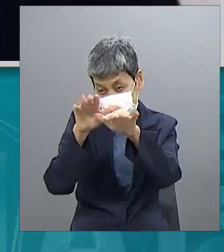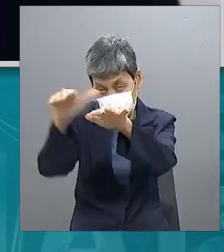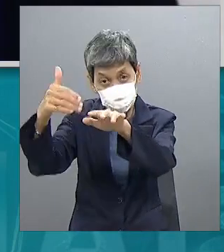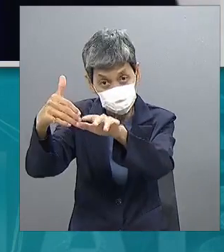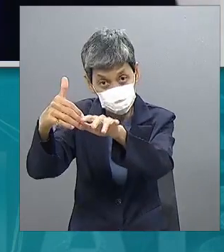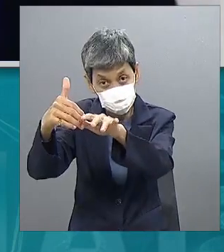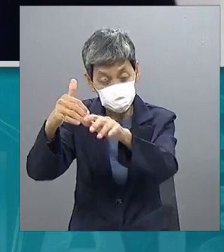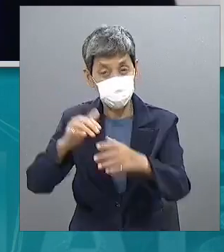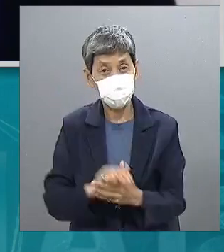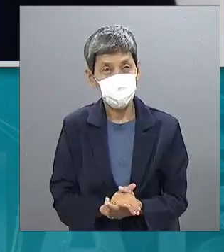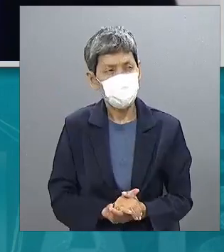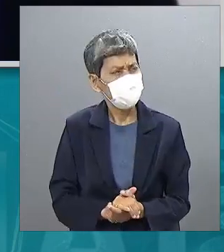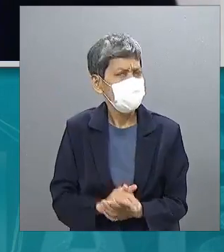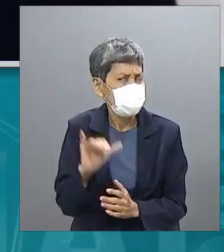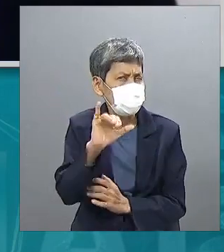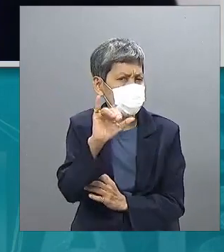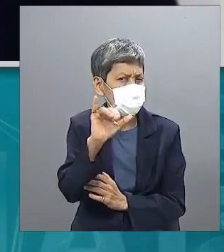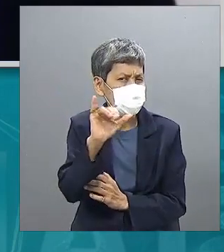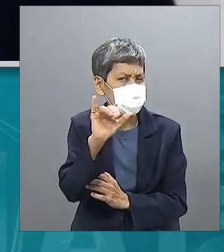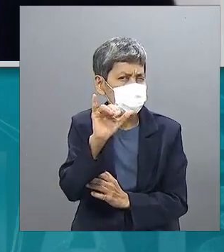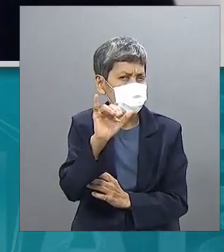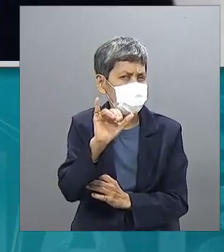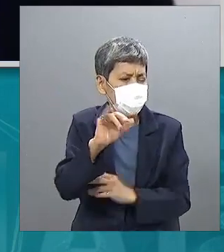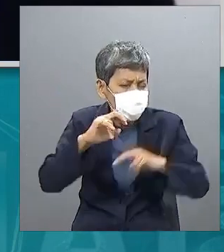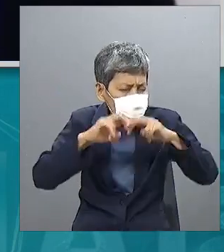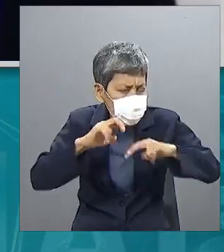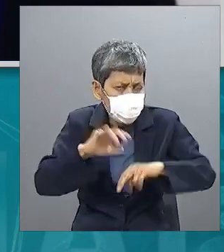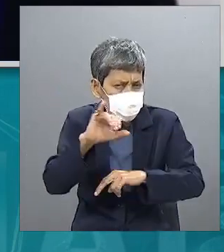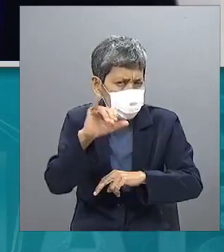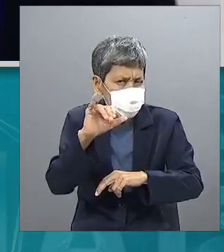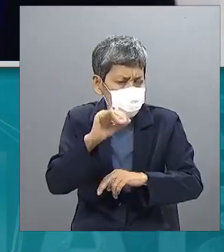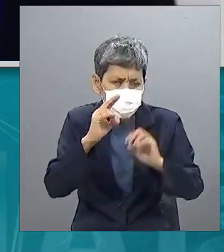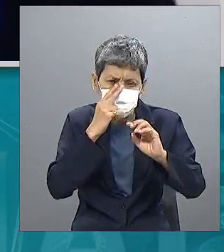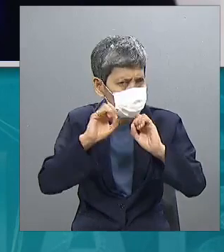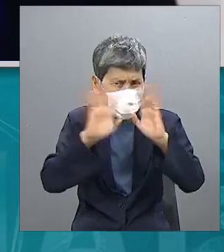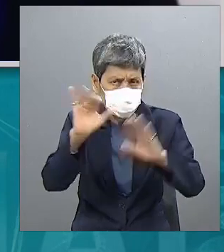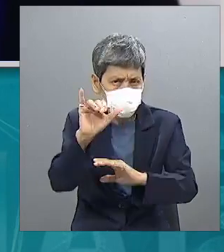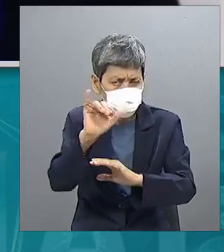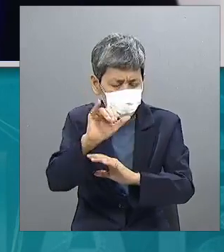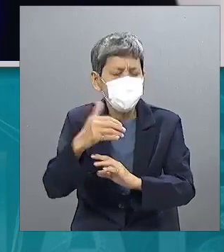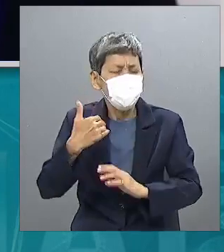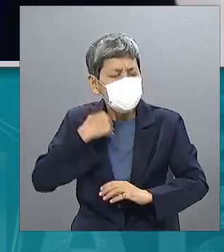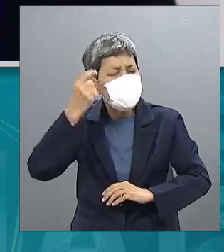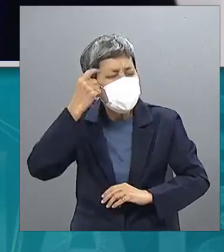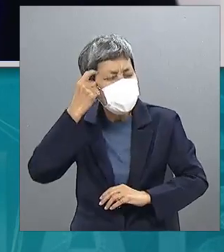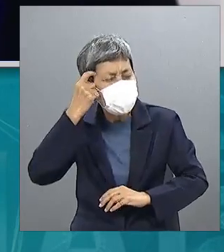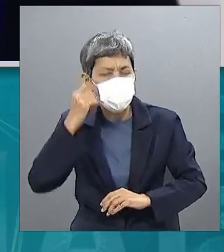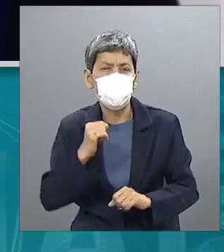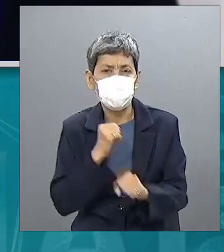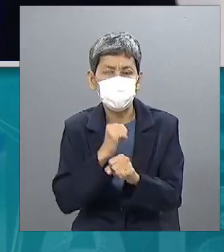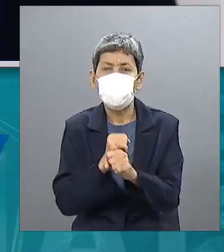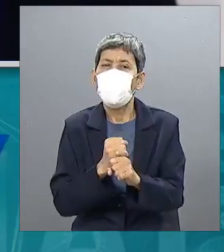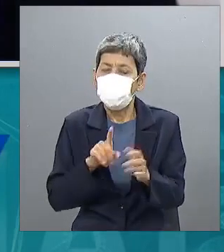ยังไม่มีตัวเอองานวิจัยเชิงประจักษ์ชัดเจนนะครับวันนี้มันมีความเห็นนะครับของนักแบดทีมใหญ่นะครับ